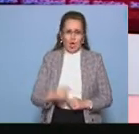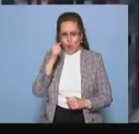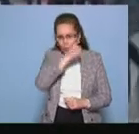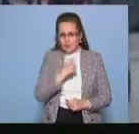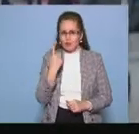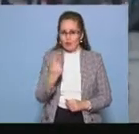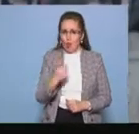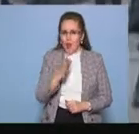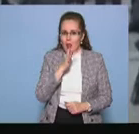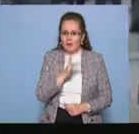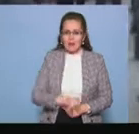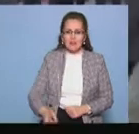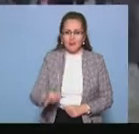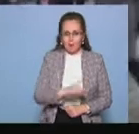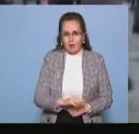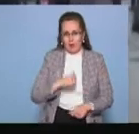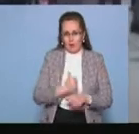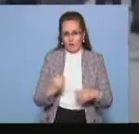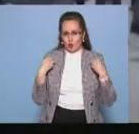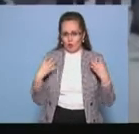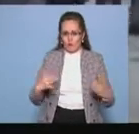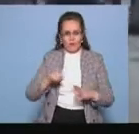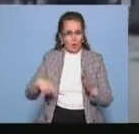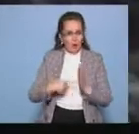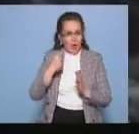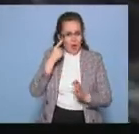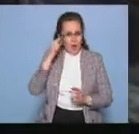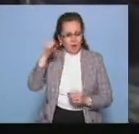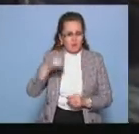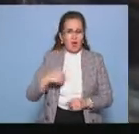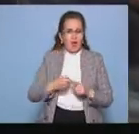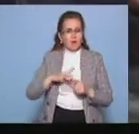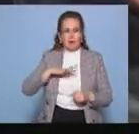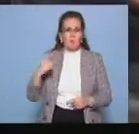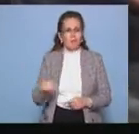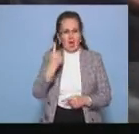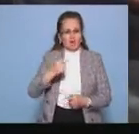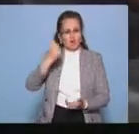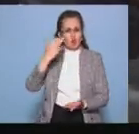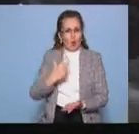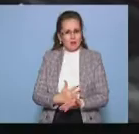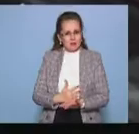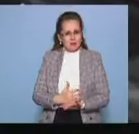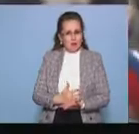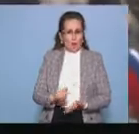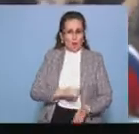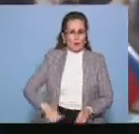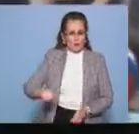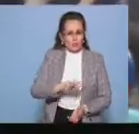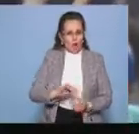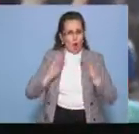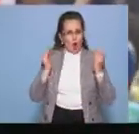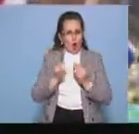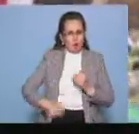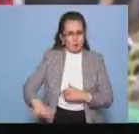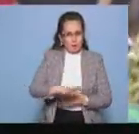республики. Главное торжество пройдет в Глазове. Именно этот город был первой столицей Водской автономной области. Здесь, на сцене